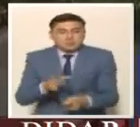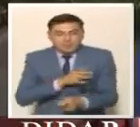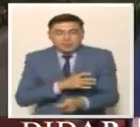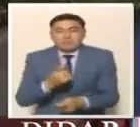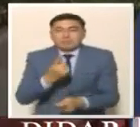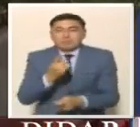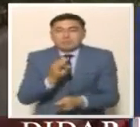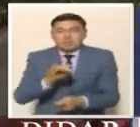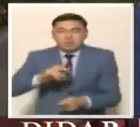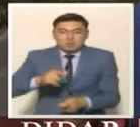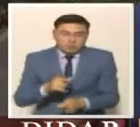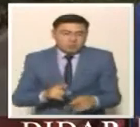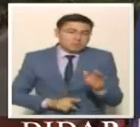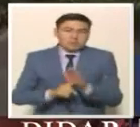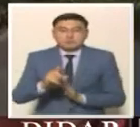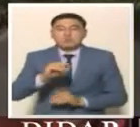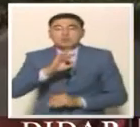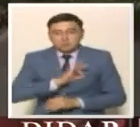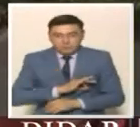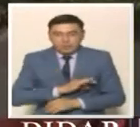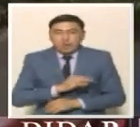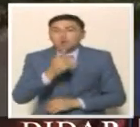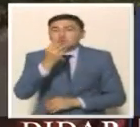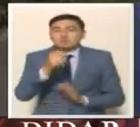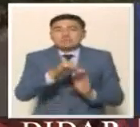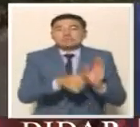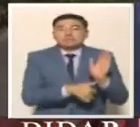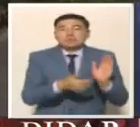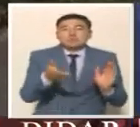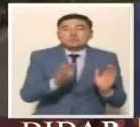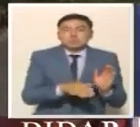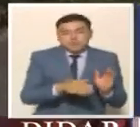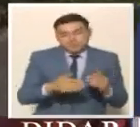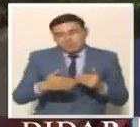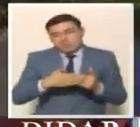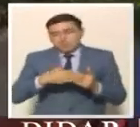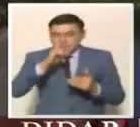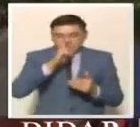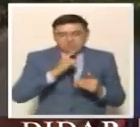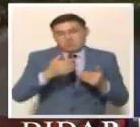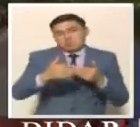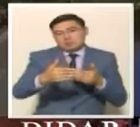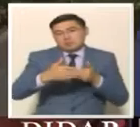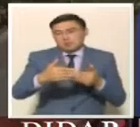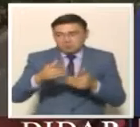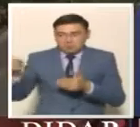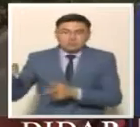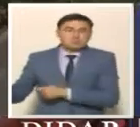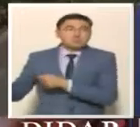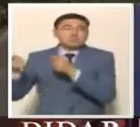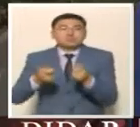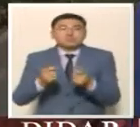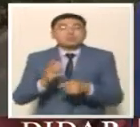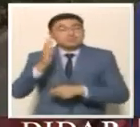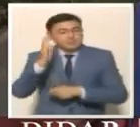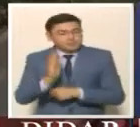бастап пайдалануға берілді. Қазіргі келе жатқан 16 автобус бір ай шамасында өңірімізге жеткізілетін болады.